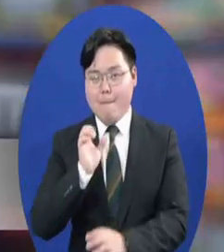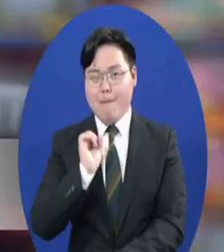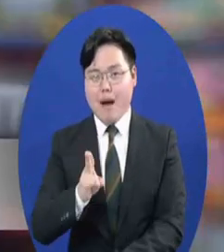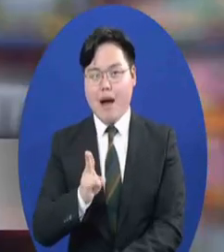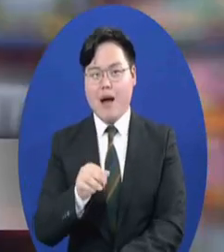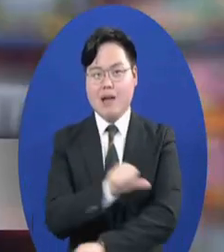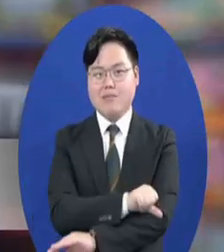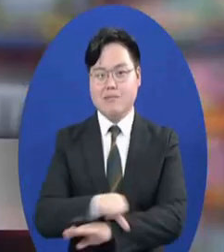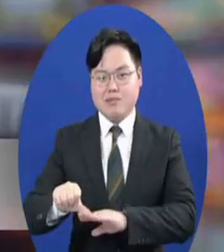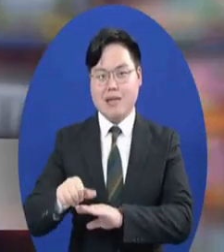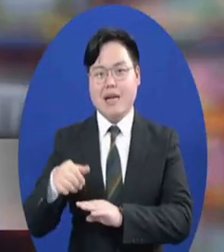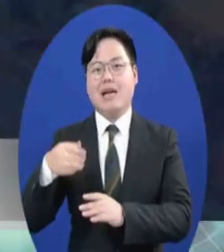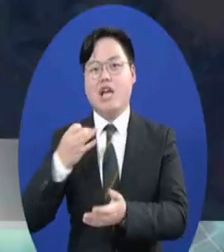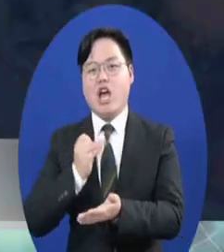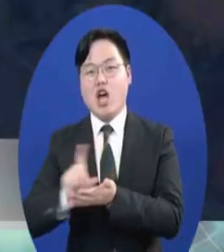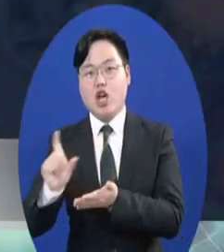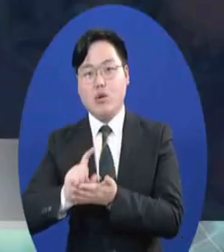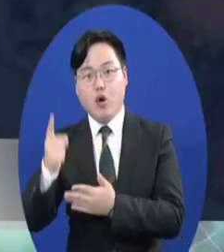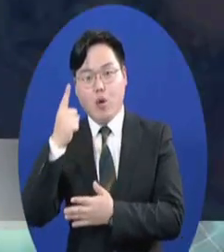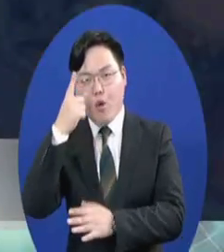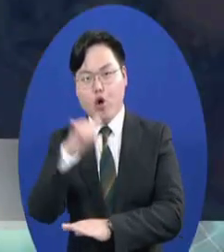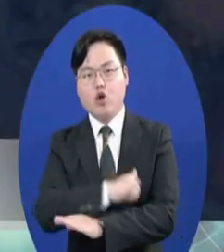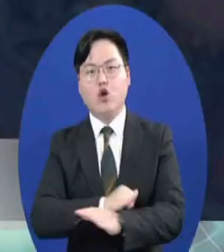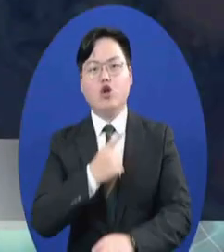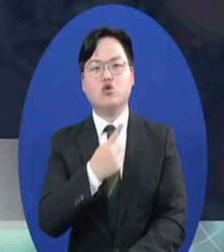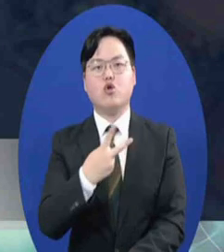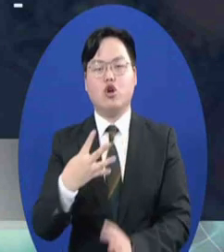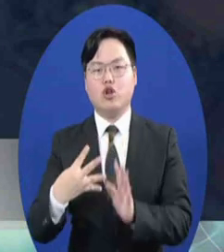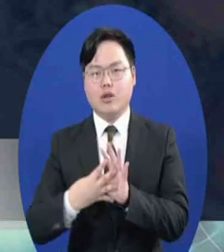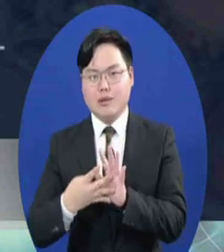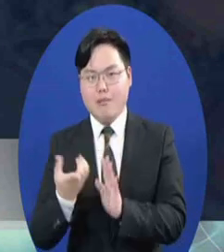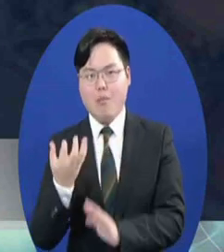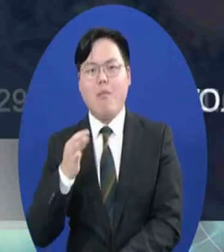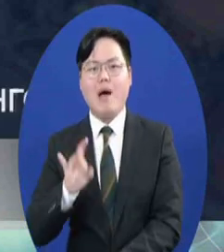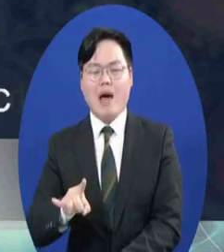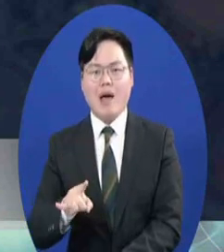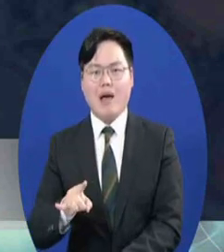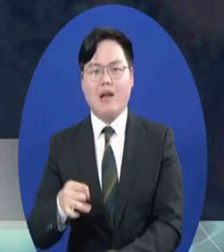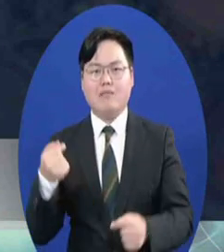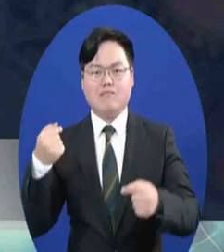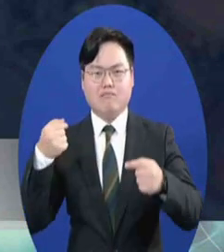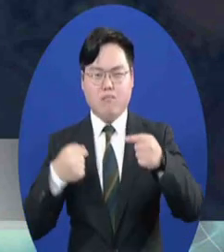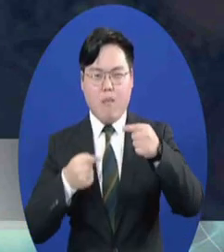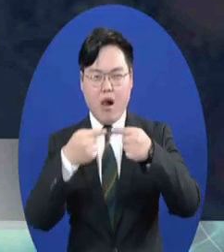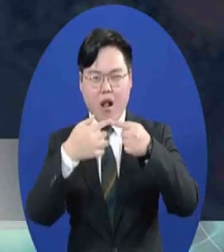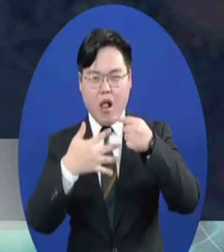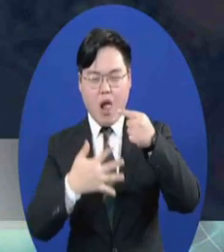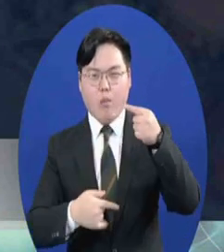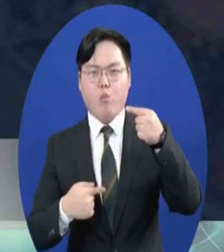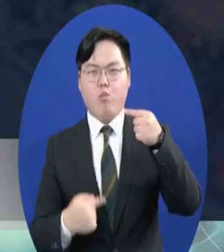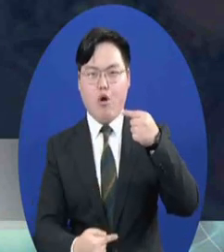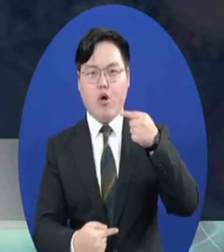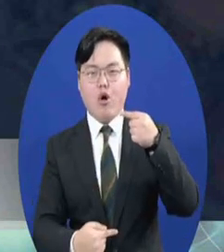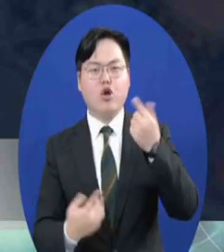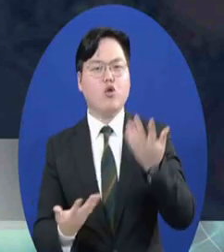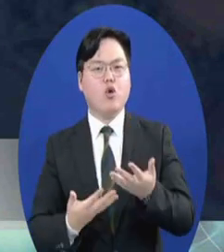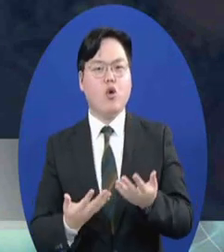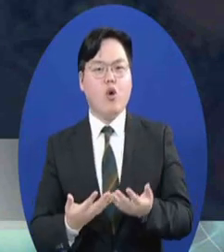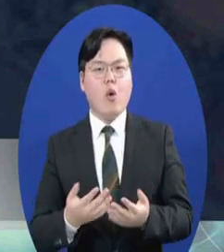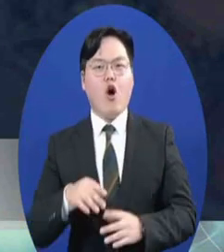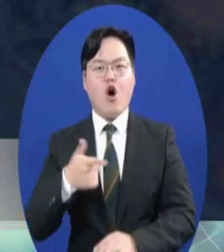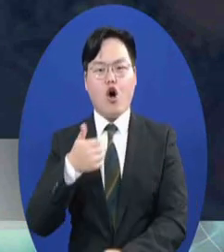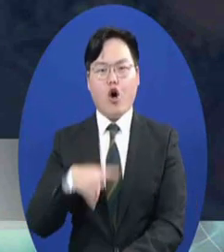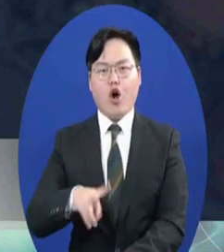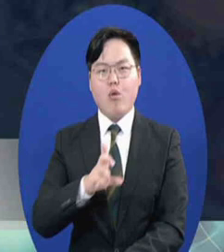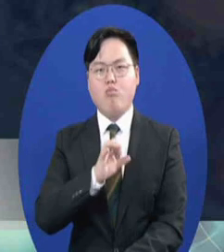улс орнуудын хил дамсан худалдааны үзүүлэлтээр манай улс 129-р байранд чигсэж байна. Энэ үзүүлэлт бол тухайн улсын гадаад худалдааны гол хилийн боомтууд